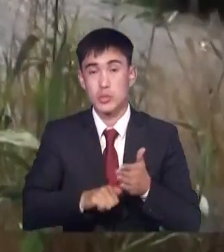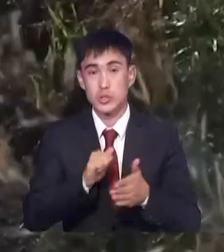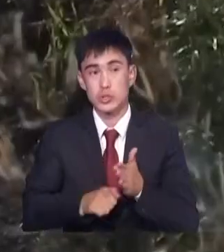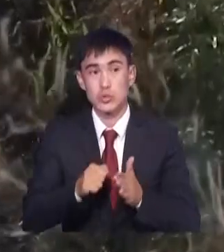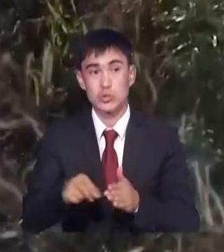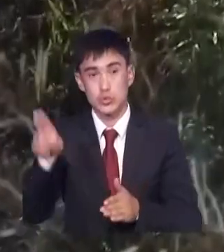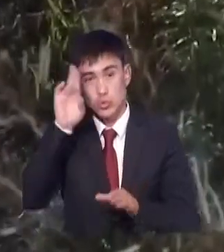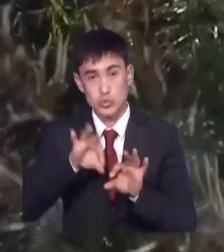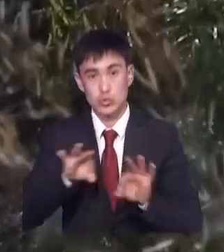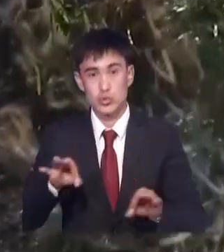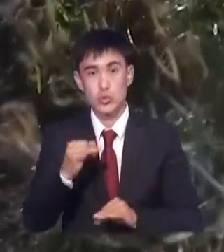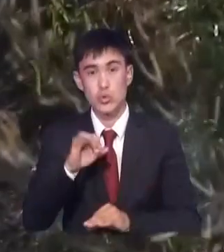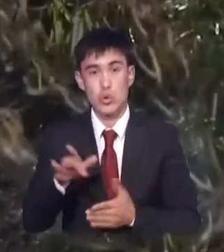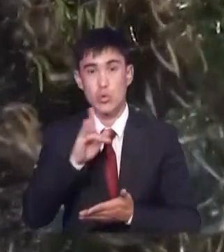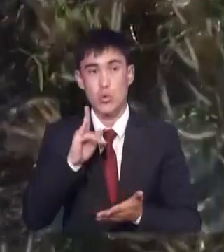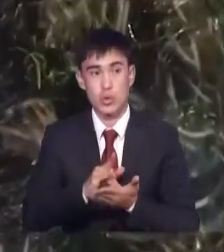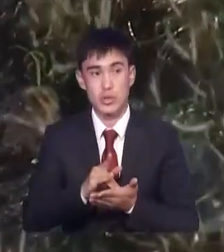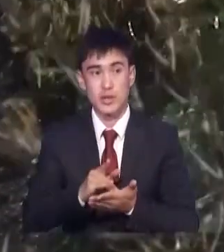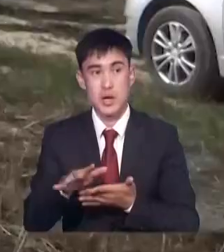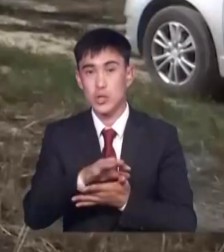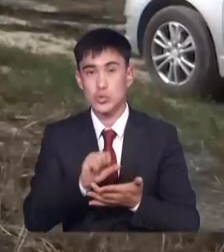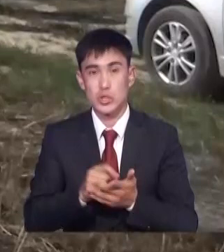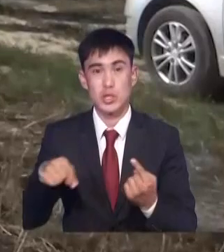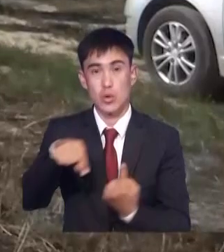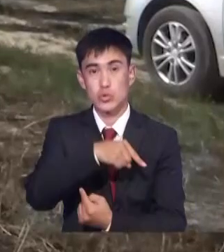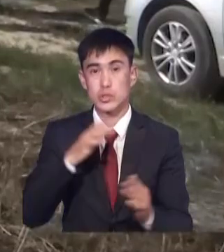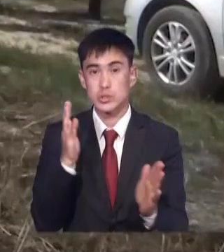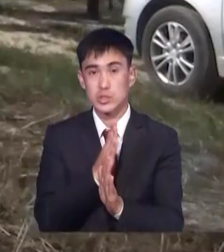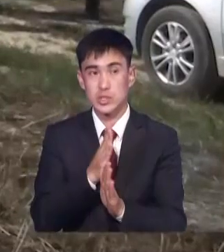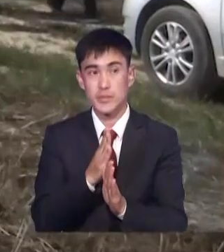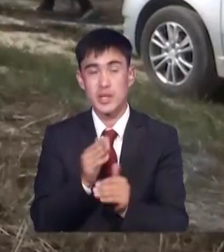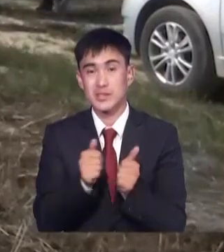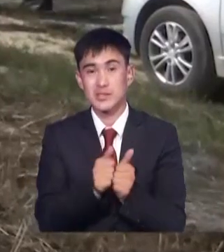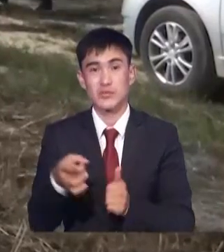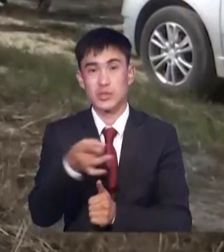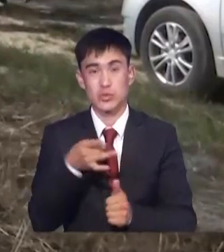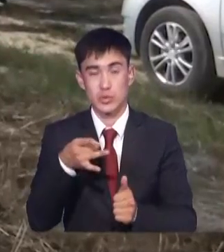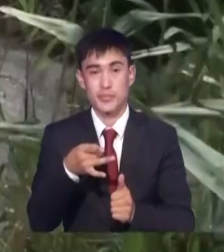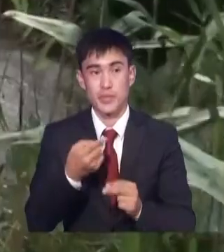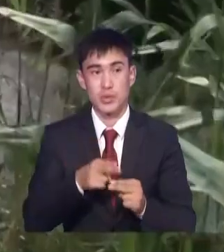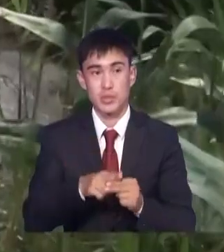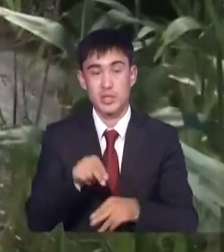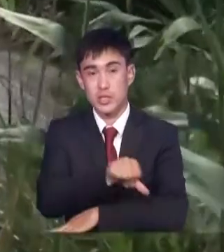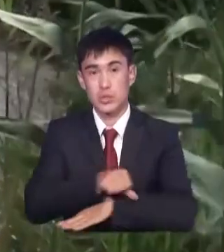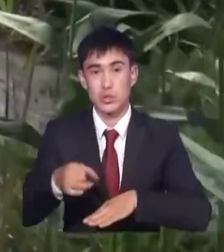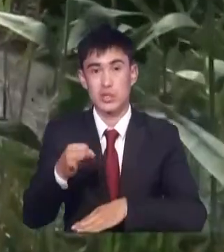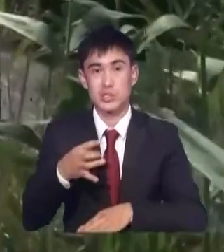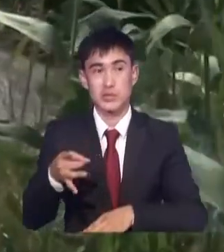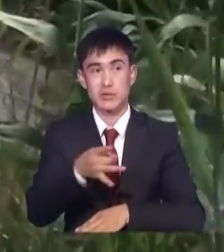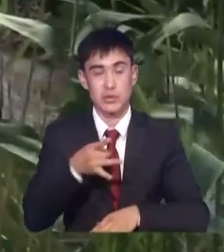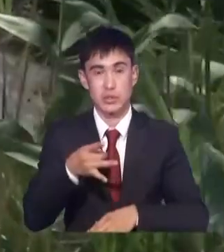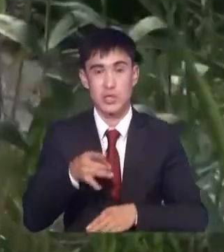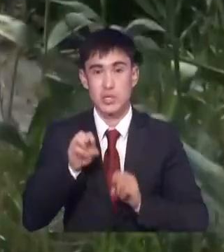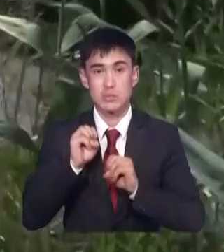что сточные воды из южного мегаполиса разрушают окружающую среду соседствующего региона. Кроме того, на территорию Илийского